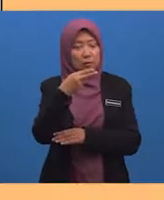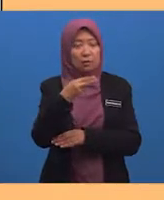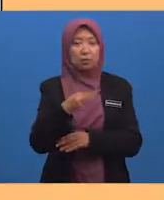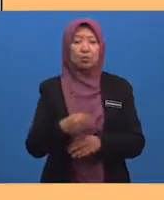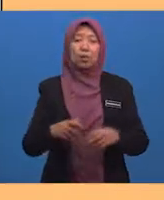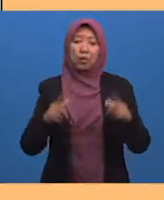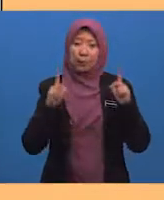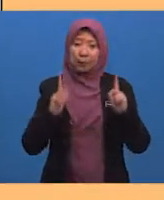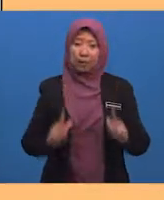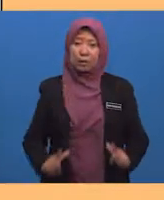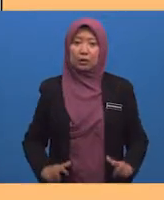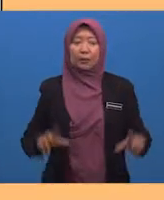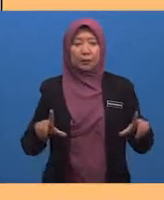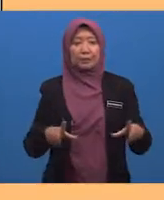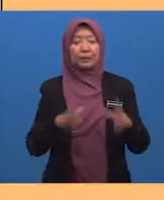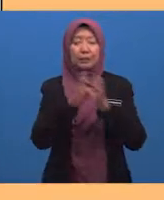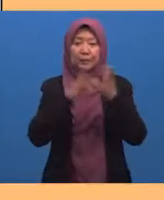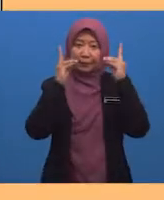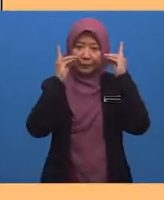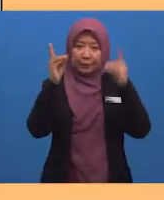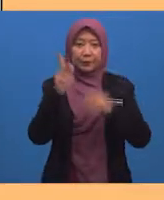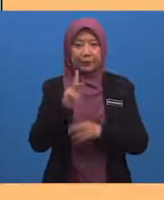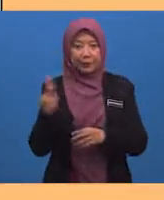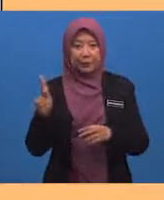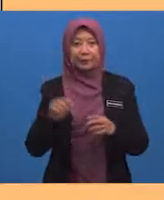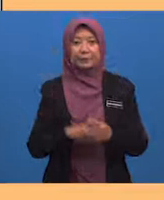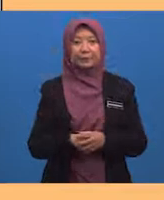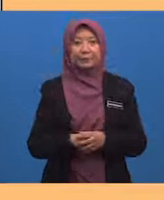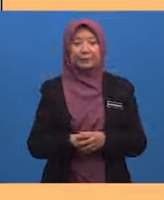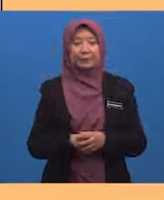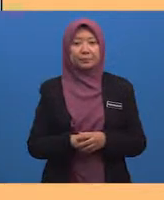lembaga pelaksana pendidikan.